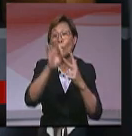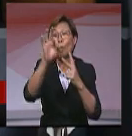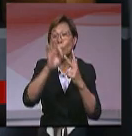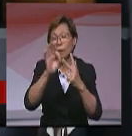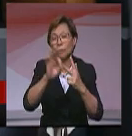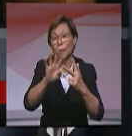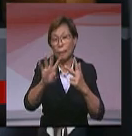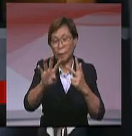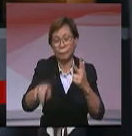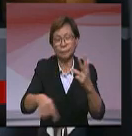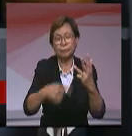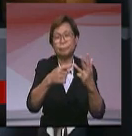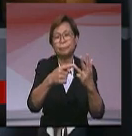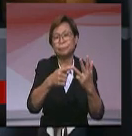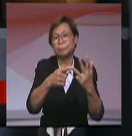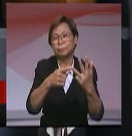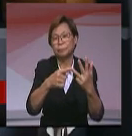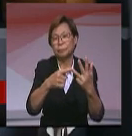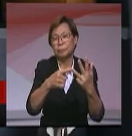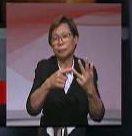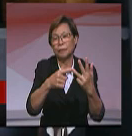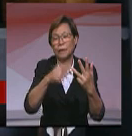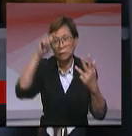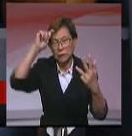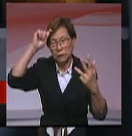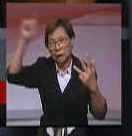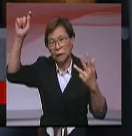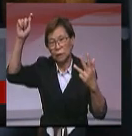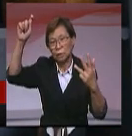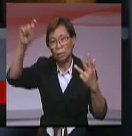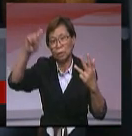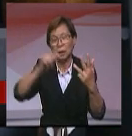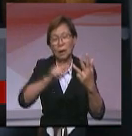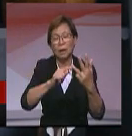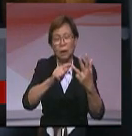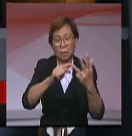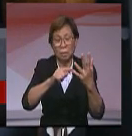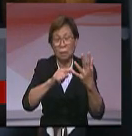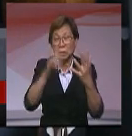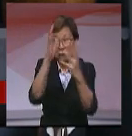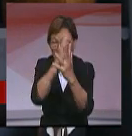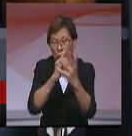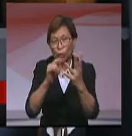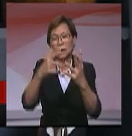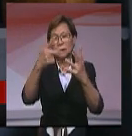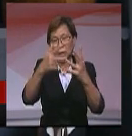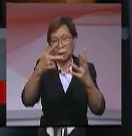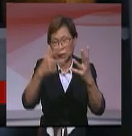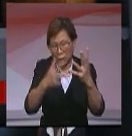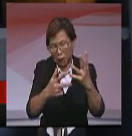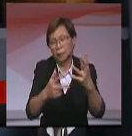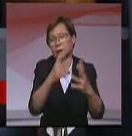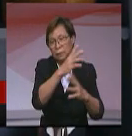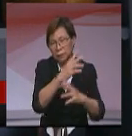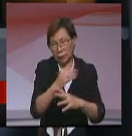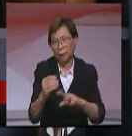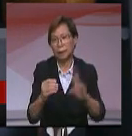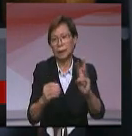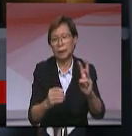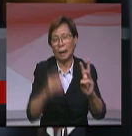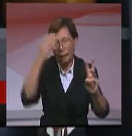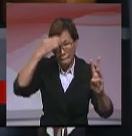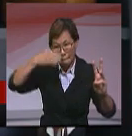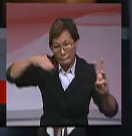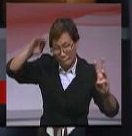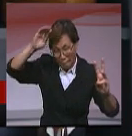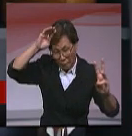Pinang 4 operasi, Terengganu dan Sarawak 3 operasi, manakala